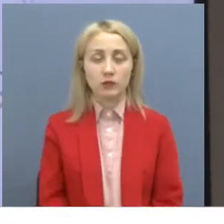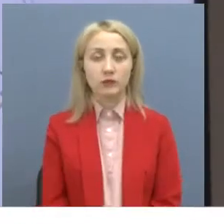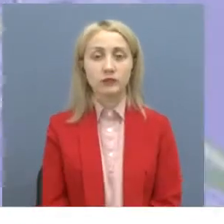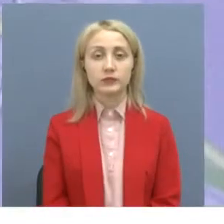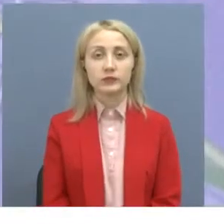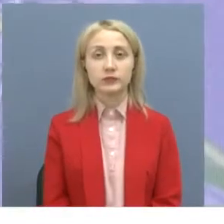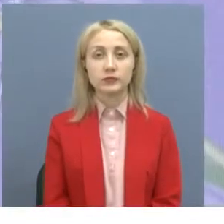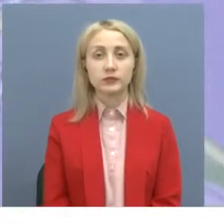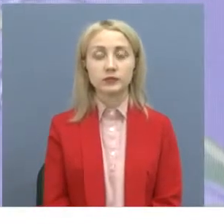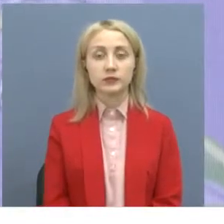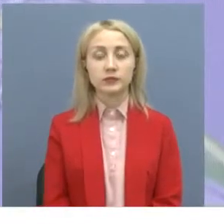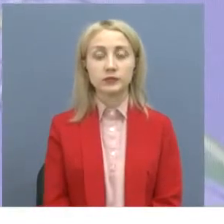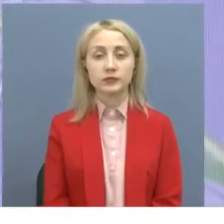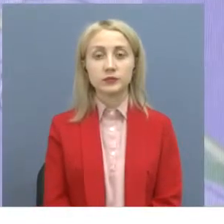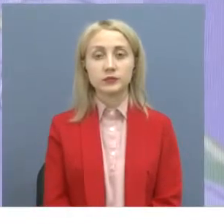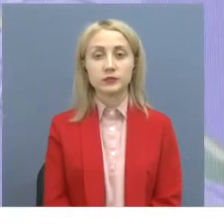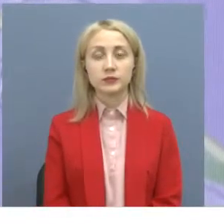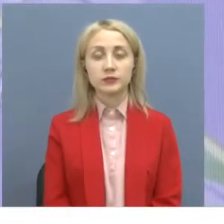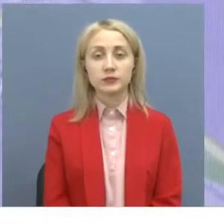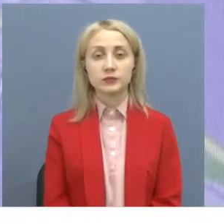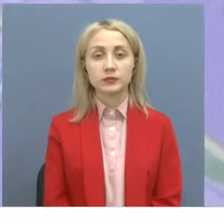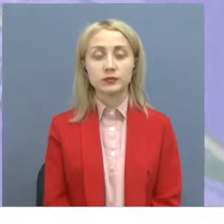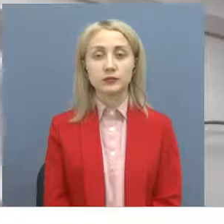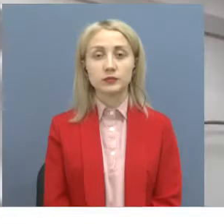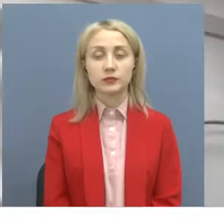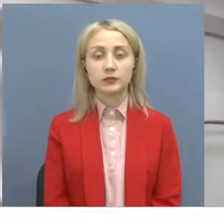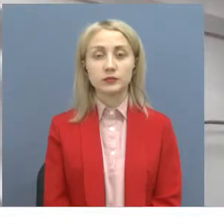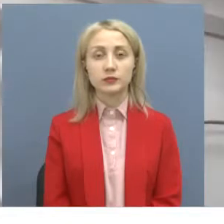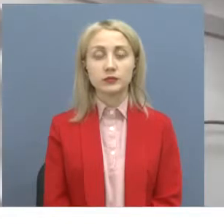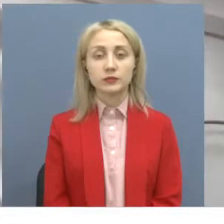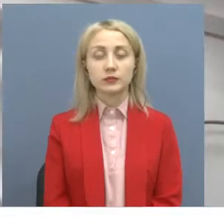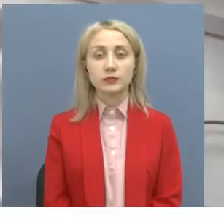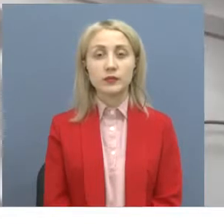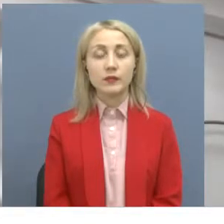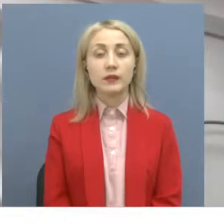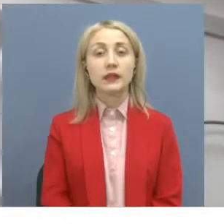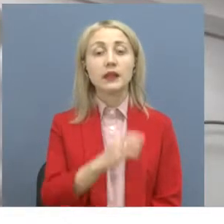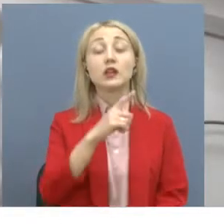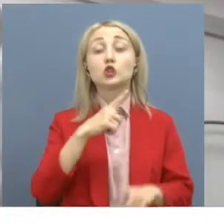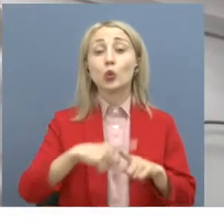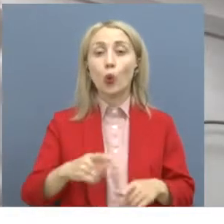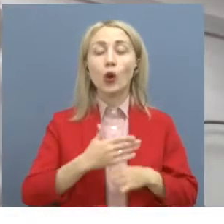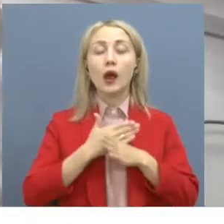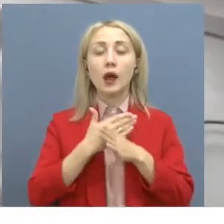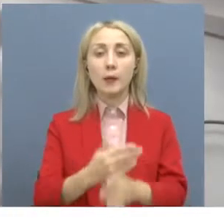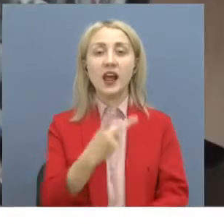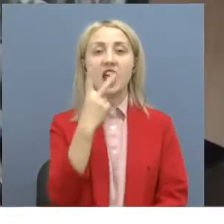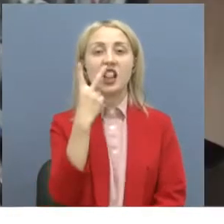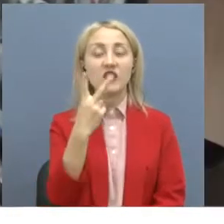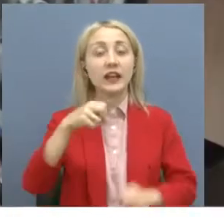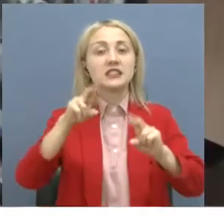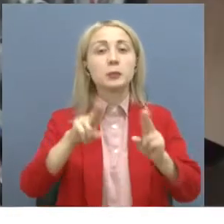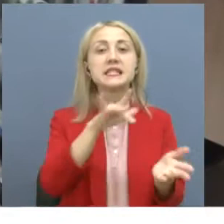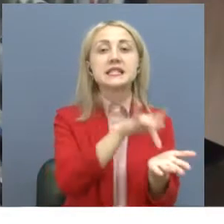көрсетуде. Облыс орталығында 12 бригада бар. Өкінішке орай қызметкерлердің біразынан кеш шықтырып, қазір қатарда сиреген. Салдарынан